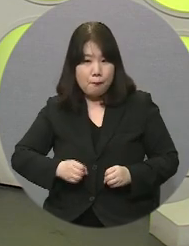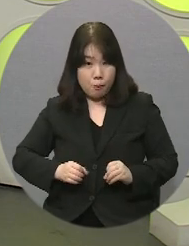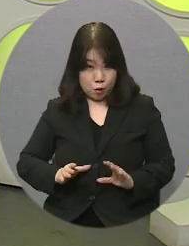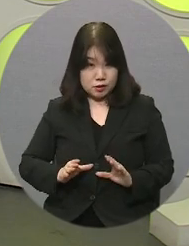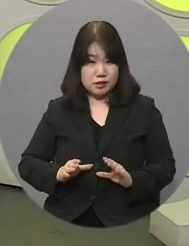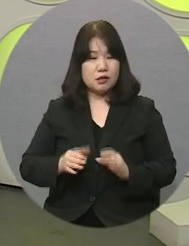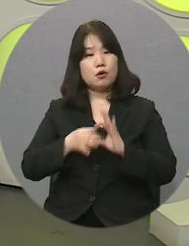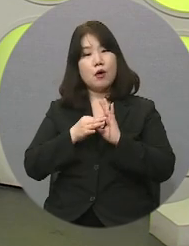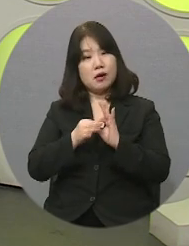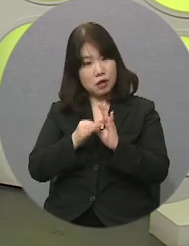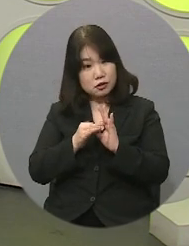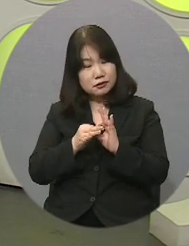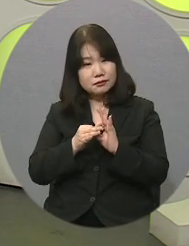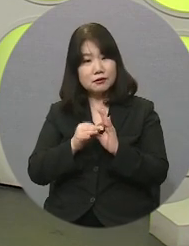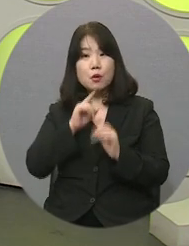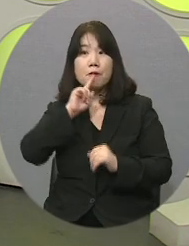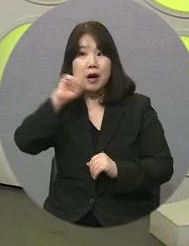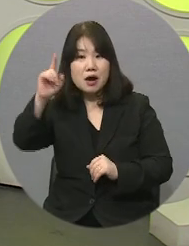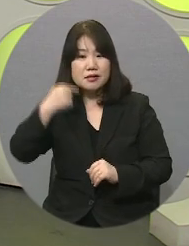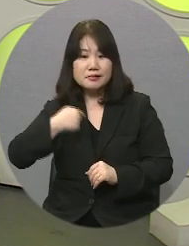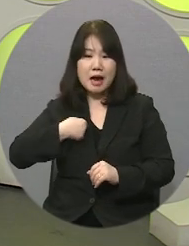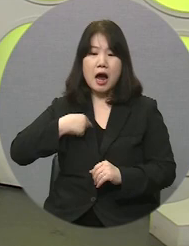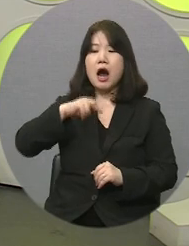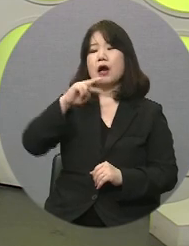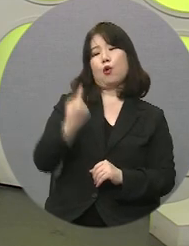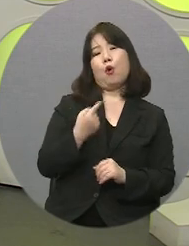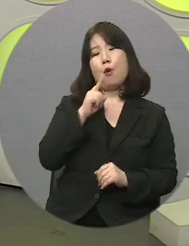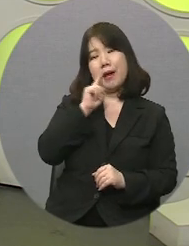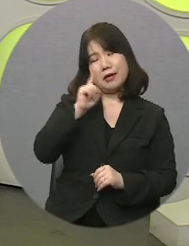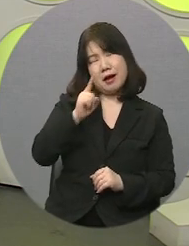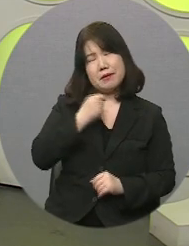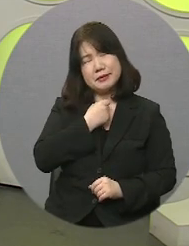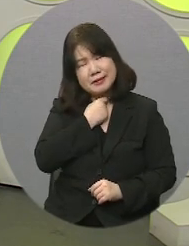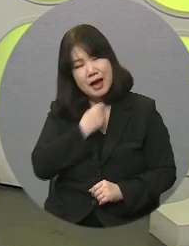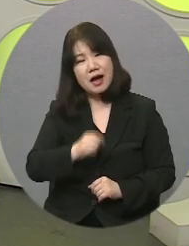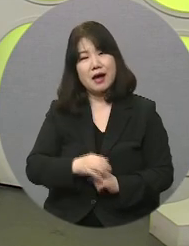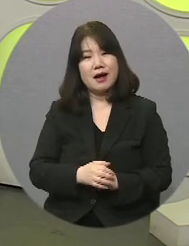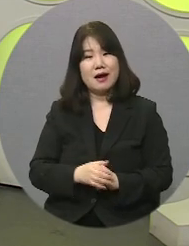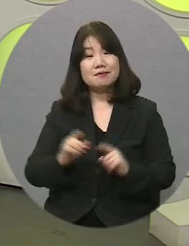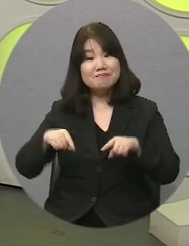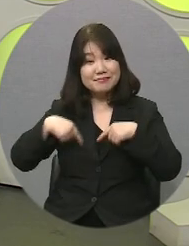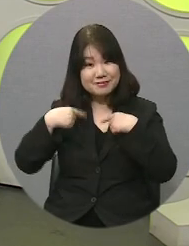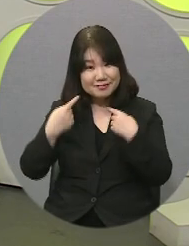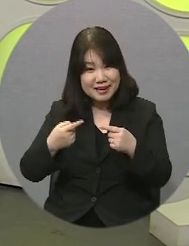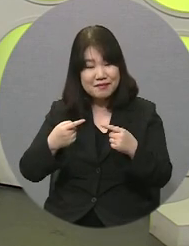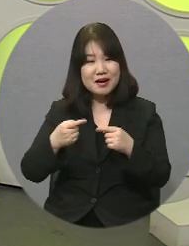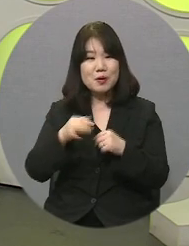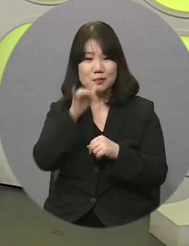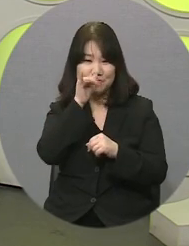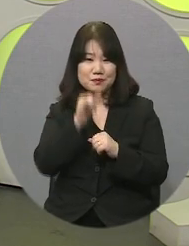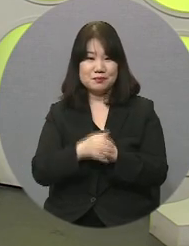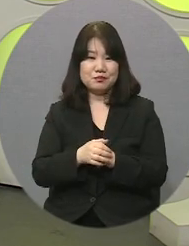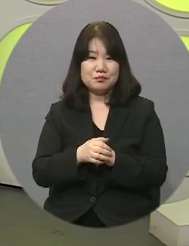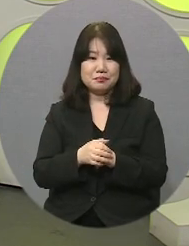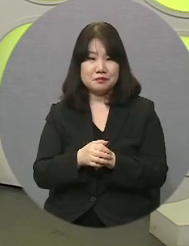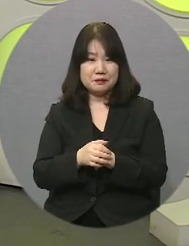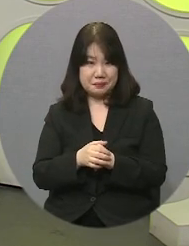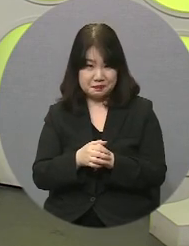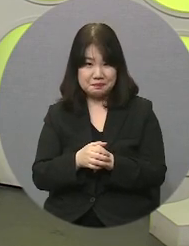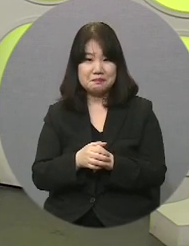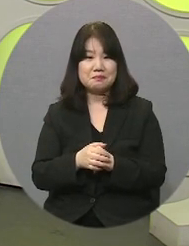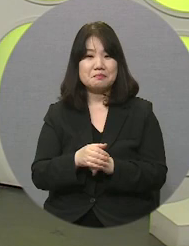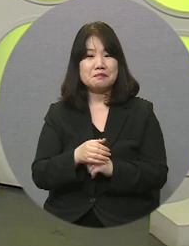제보를 전해드리는 나도 말 좀 합시다 라는 여러분의 참여로 이루어지고 있는 사실